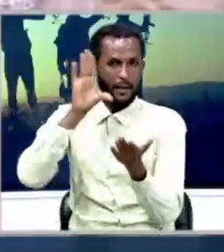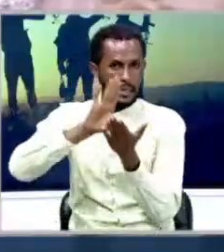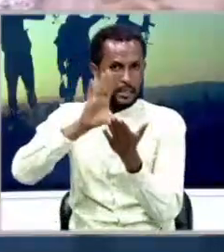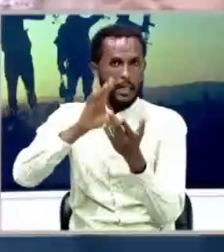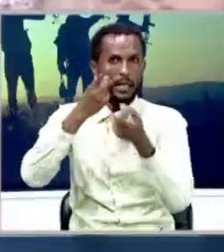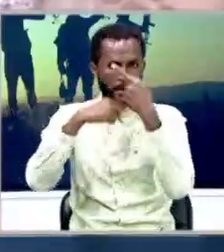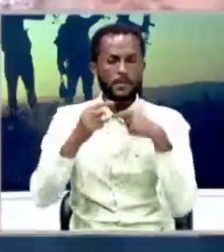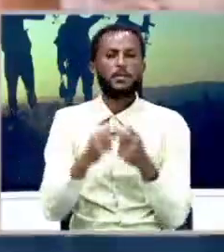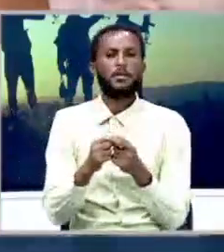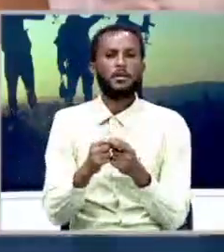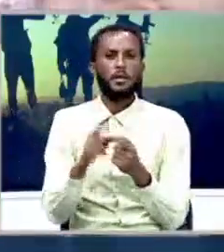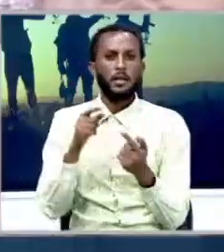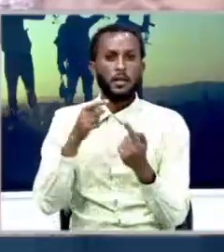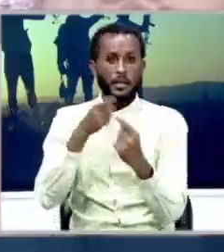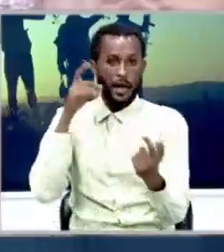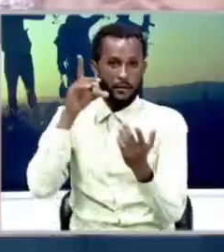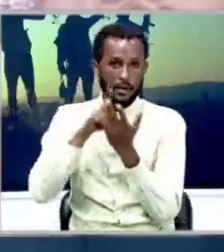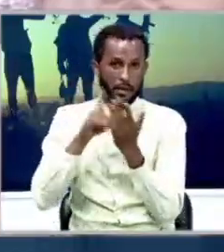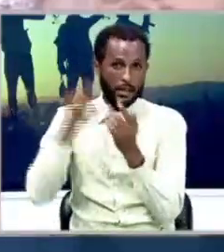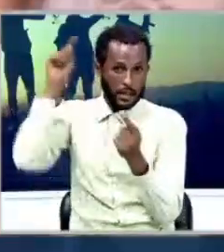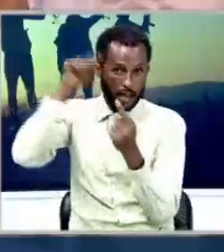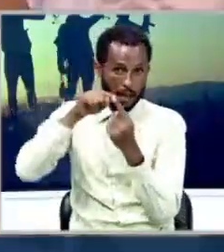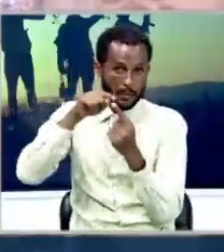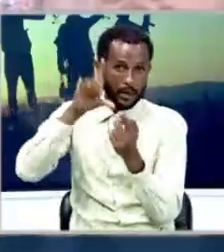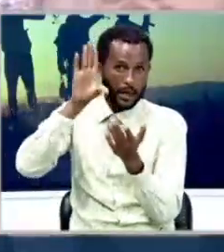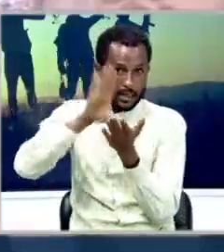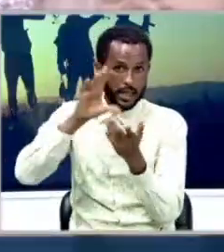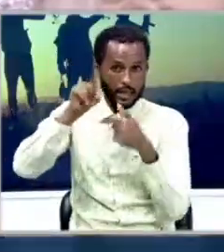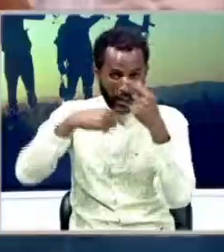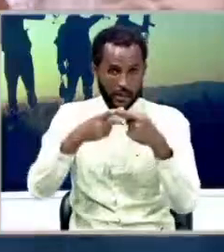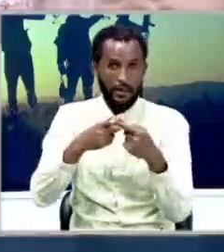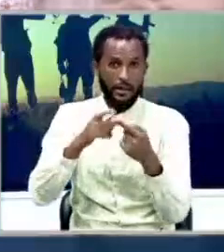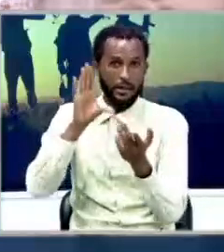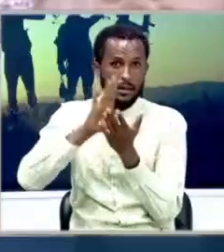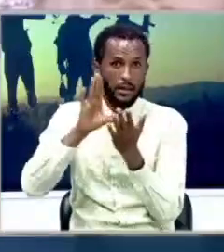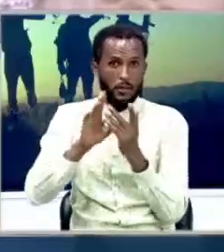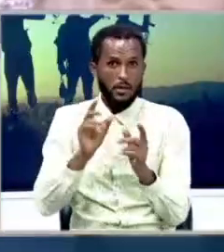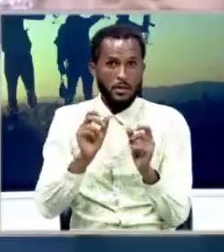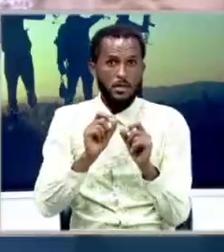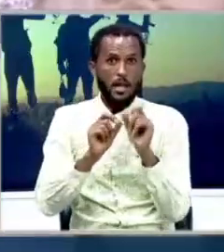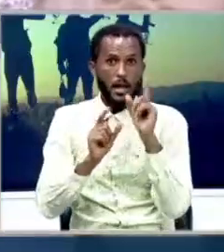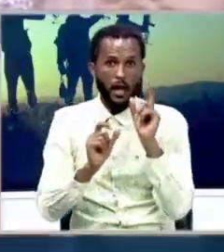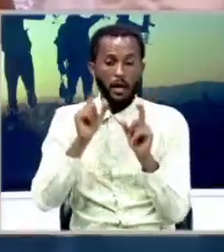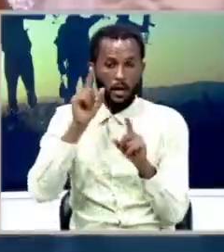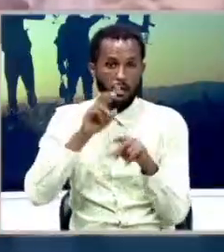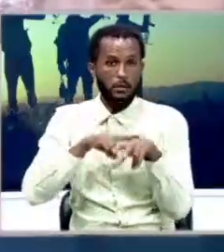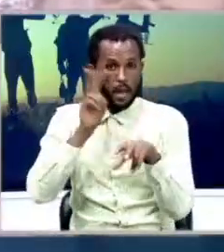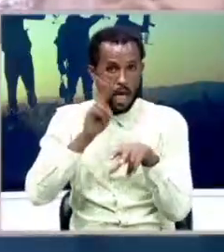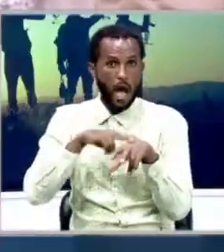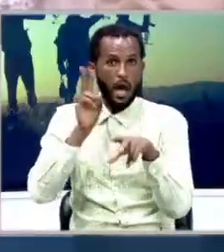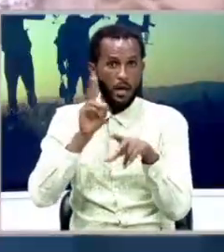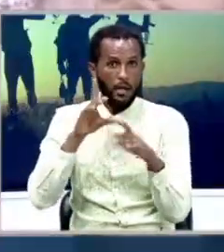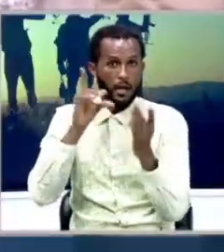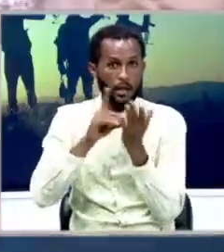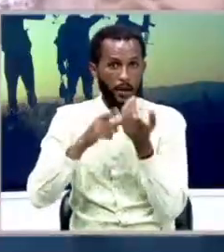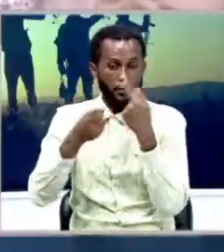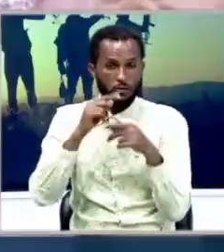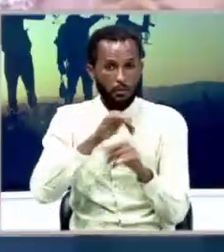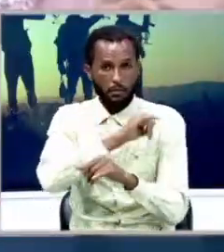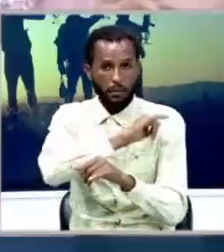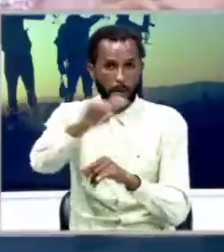ክነምፅእ ካብ ከተማ እውን ናብ ገጠር ክንኣቱ ገጠር ከይድና እውን ልበራብር ክነበራብር ከተማ መፅአን እውን